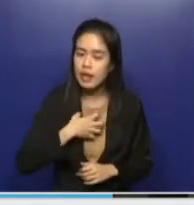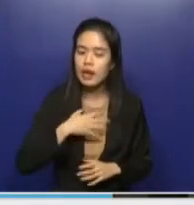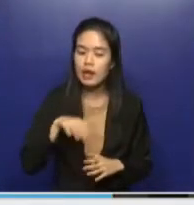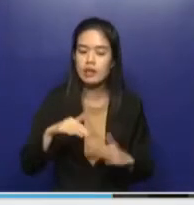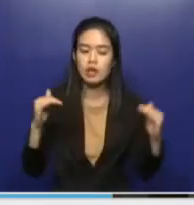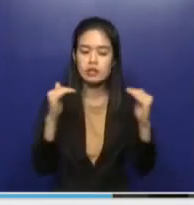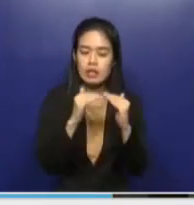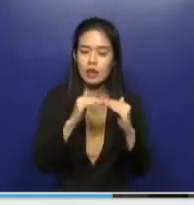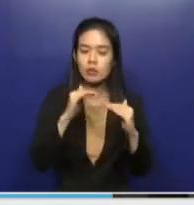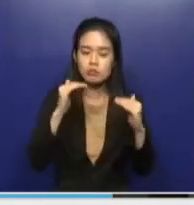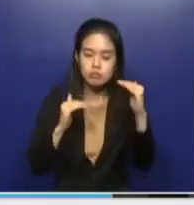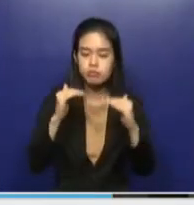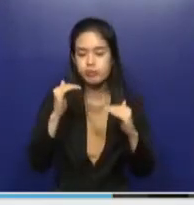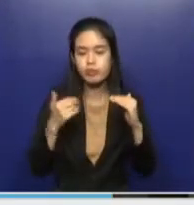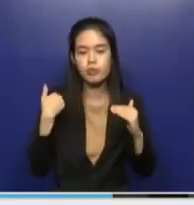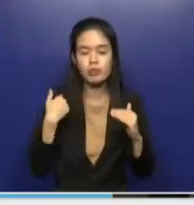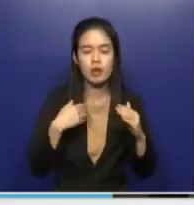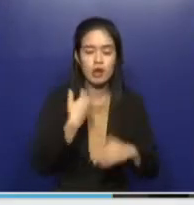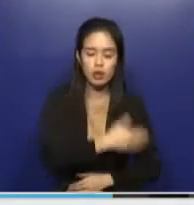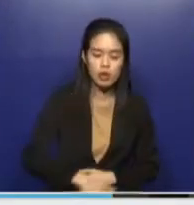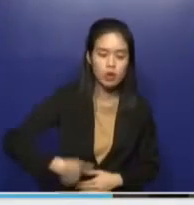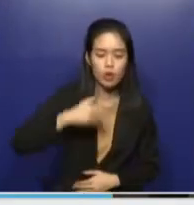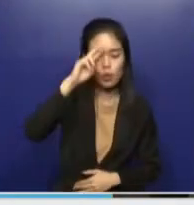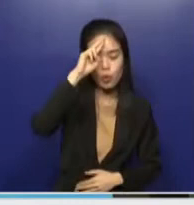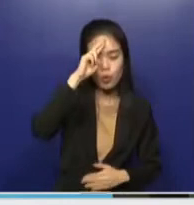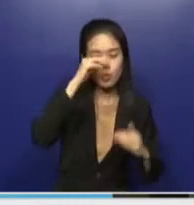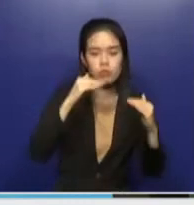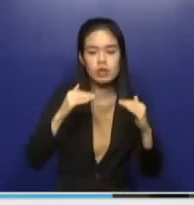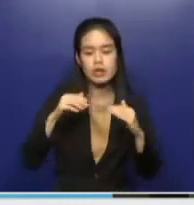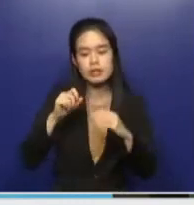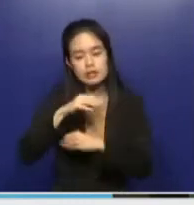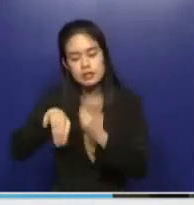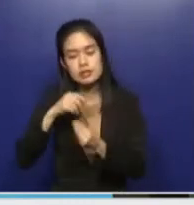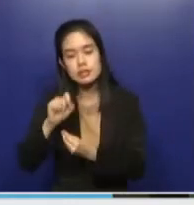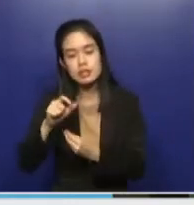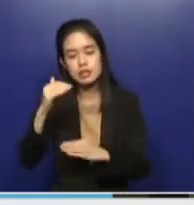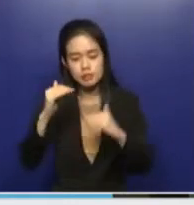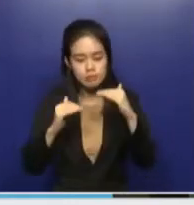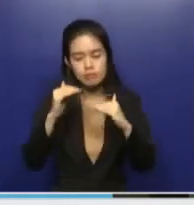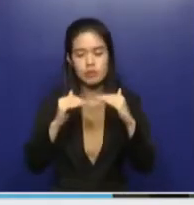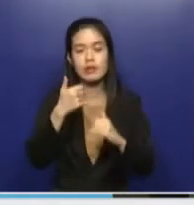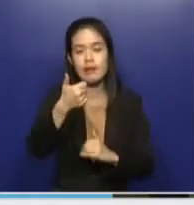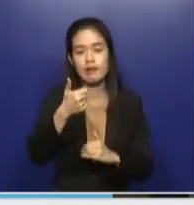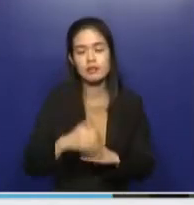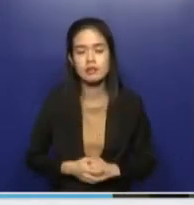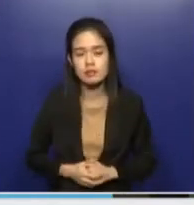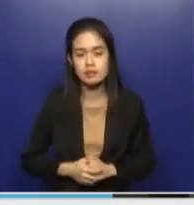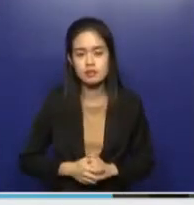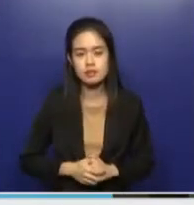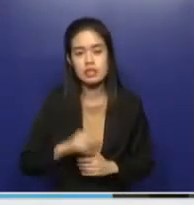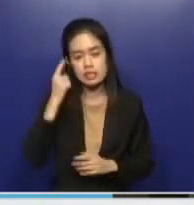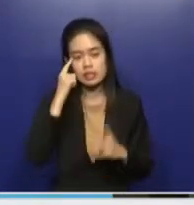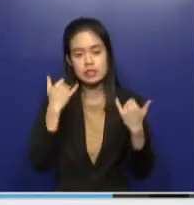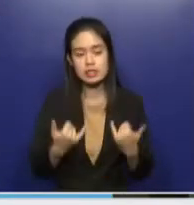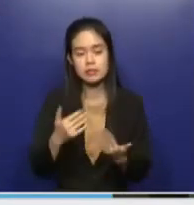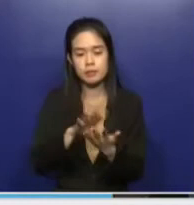คกับปัญหาเศรษฐกิจได้รับการแก้ไขควบคู่กันไปสิ่งเหล่านี้เป็นการจัดองคาพยพใหม่